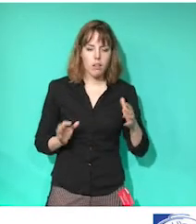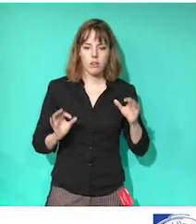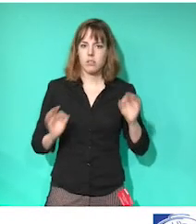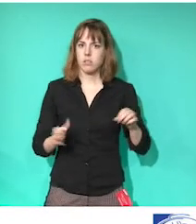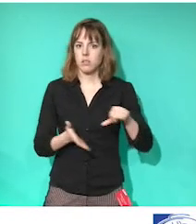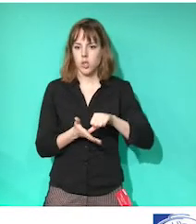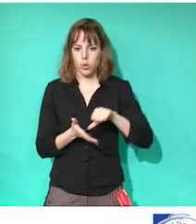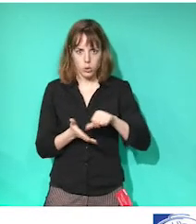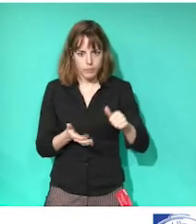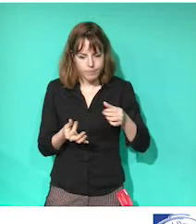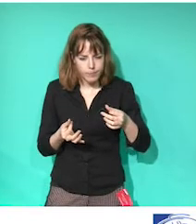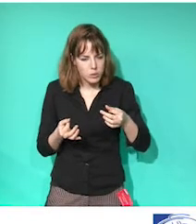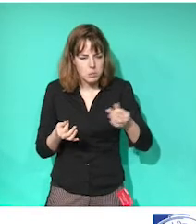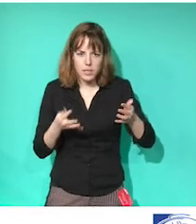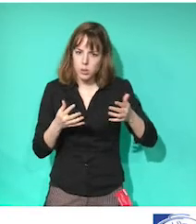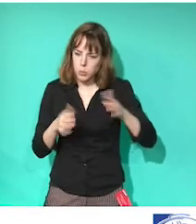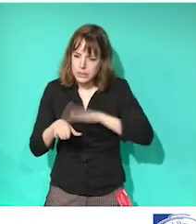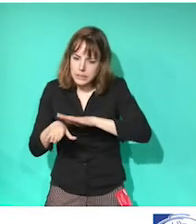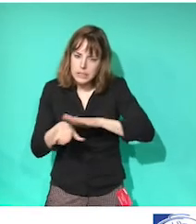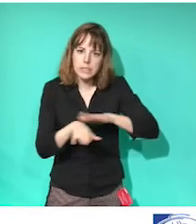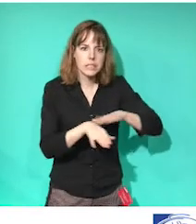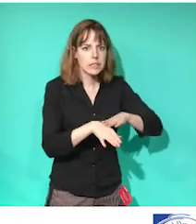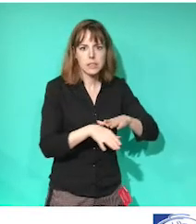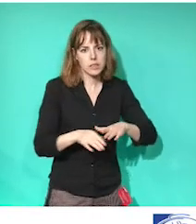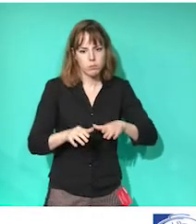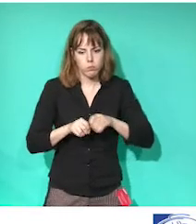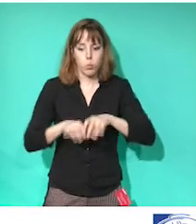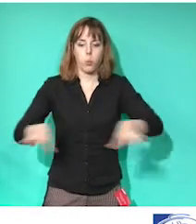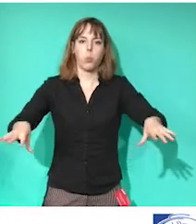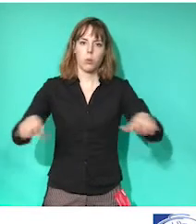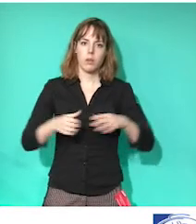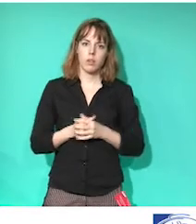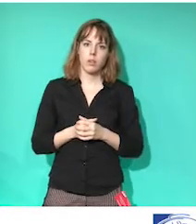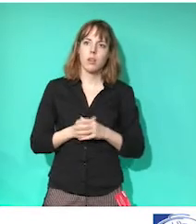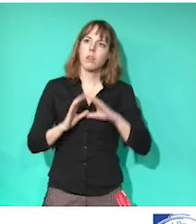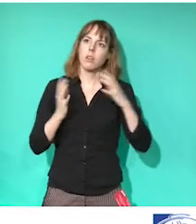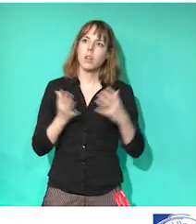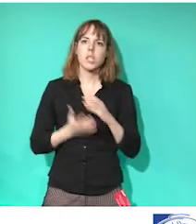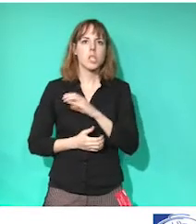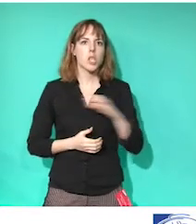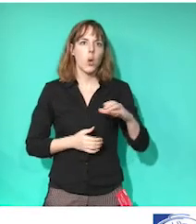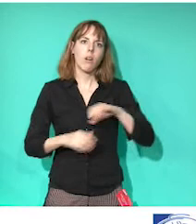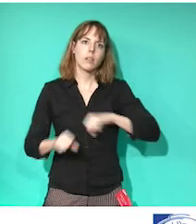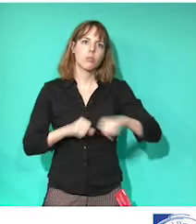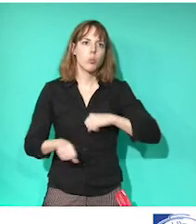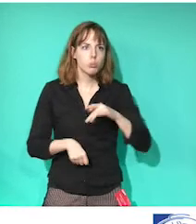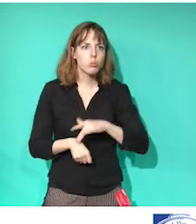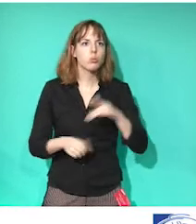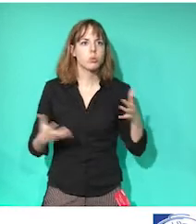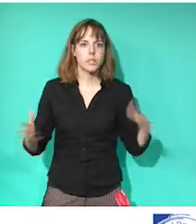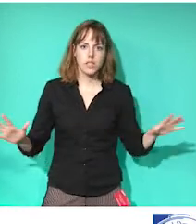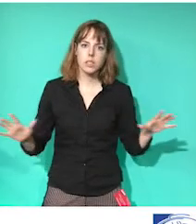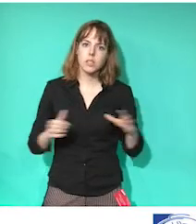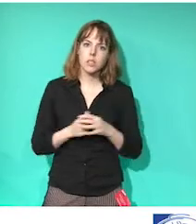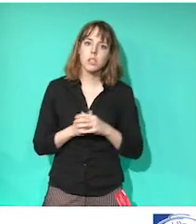leurs actions de sensibilisation, puisque ce sont plus d'une centaine d'actions qui ont été mises en œuvre, dont